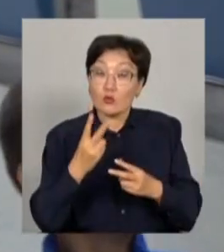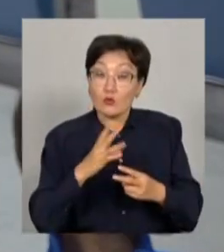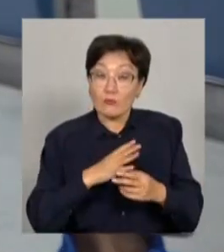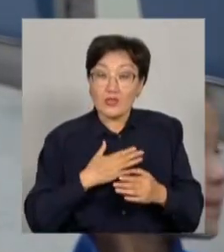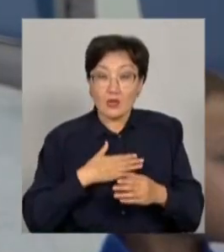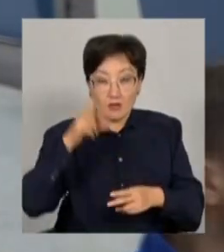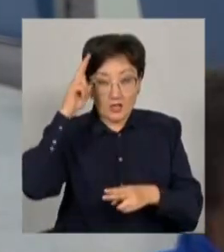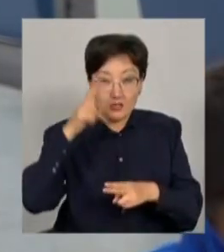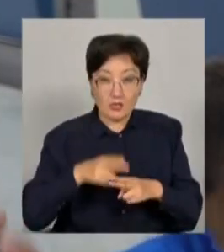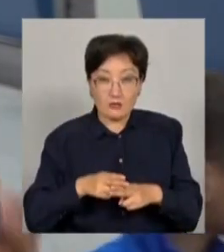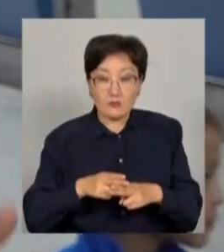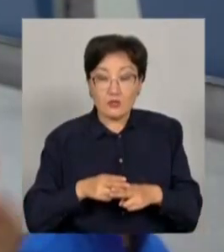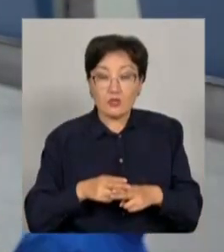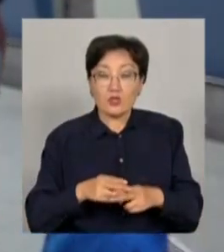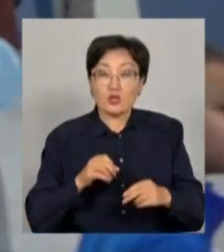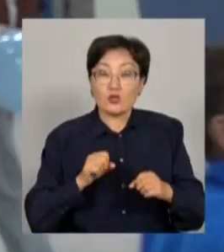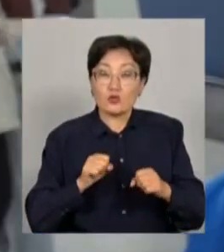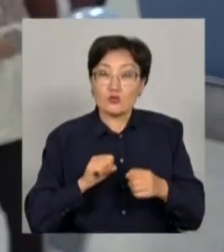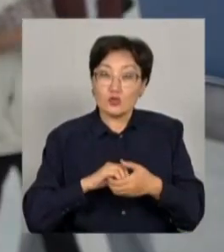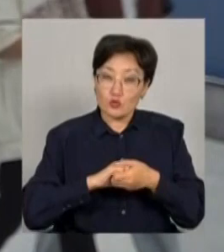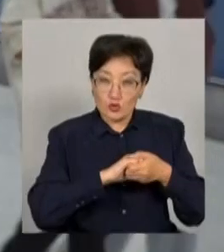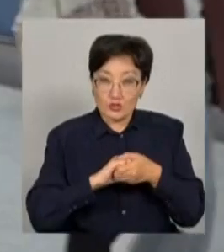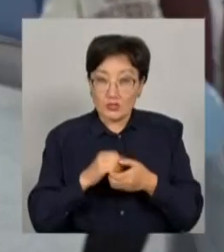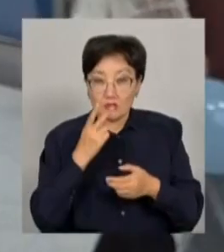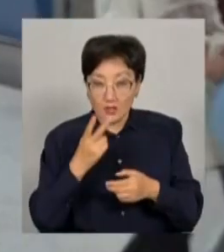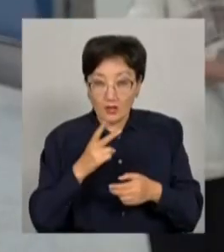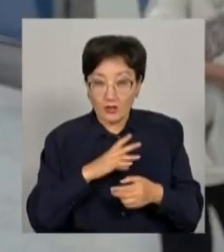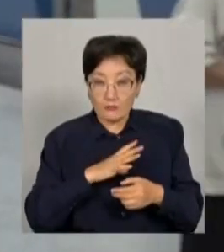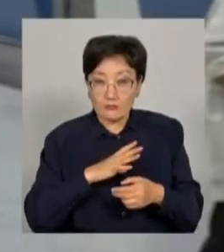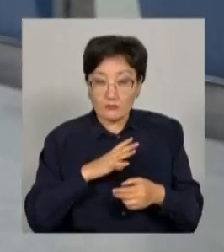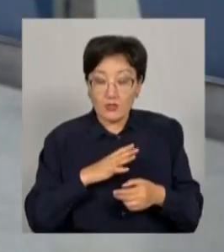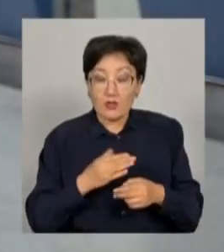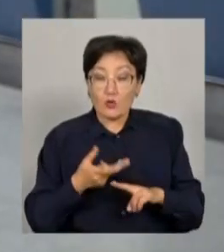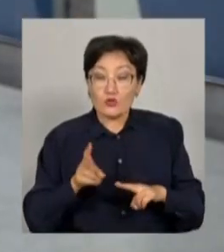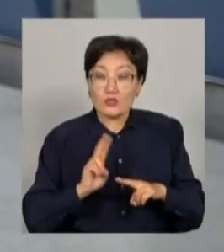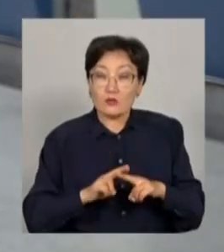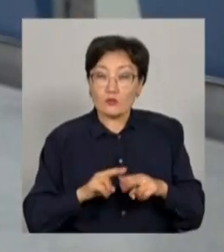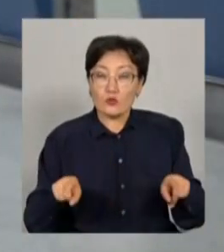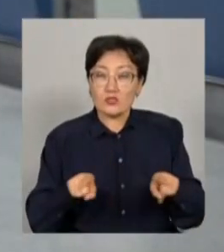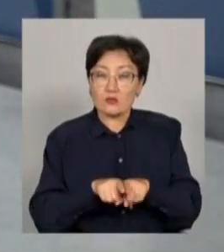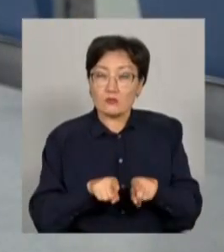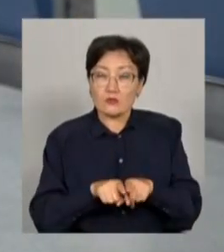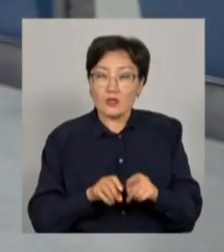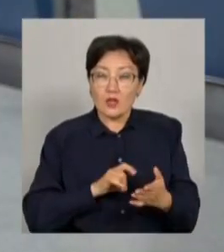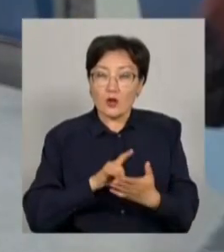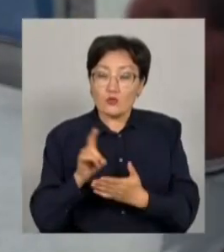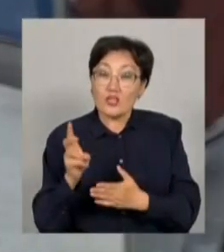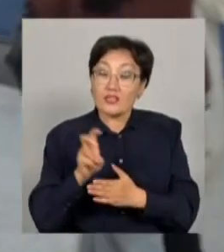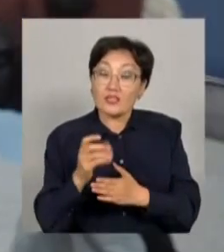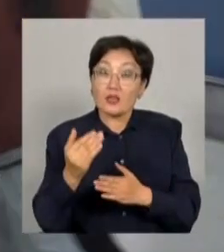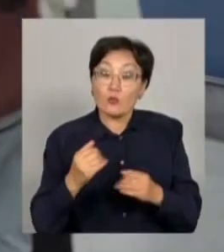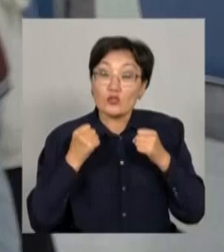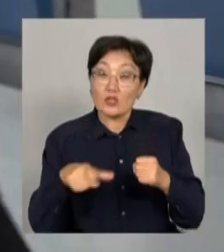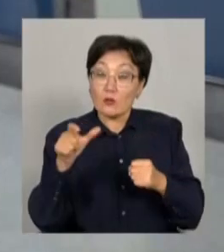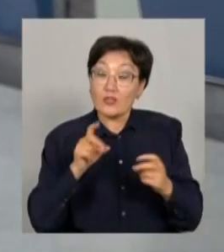ағаларым күрескен қараған. Және дәл осылай әуежайға келіп, оларды қарсы